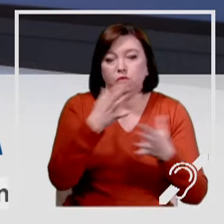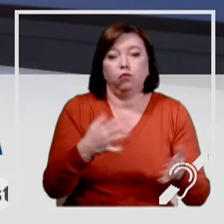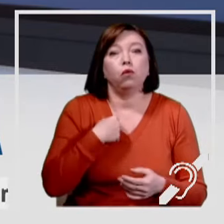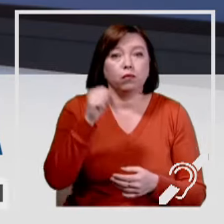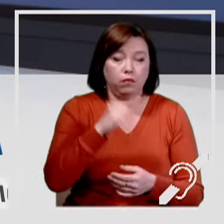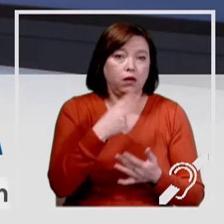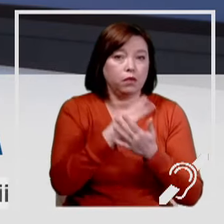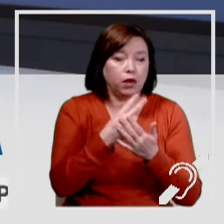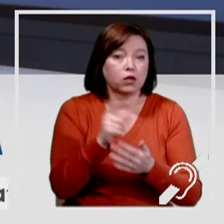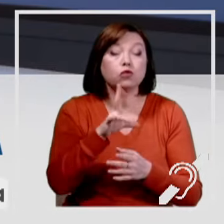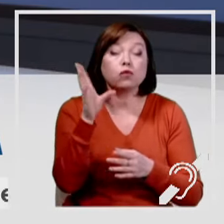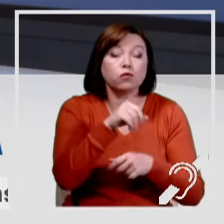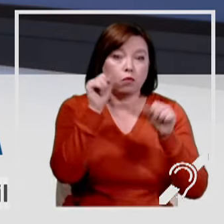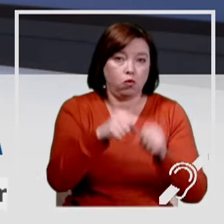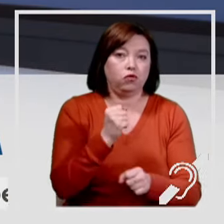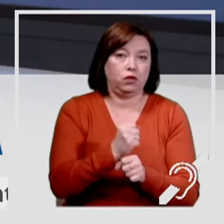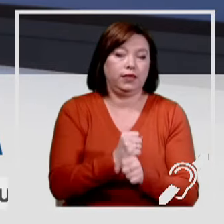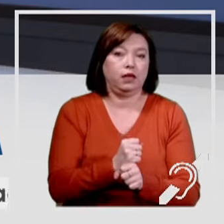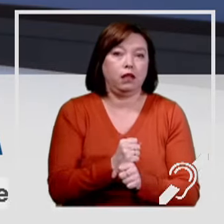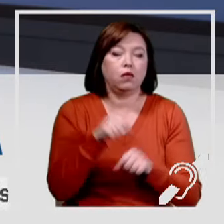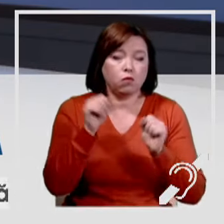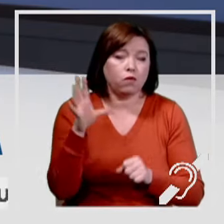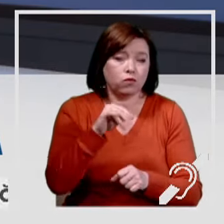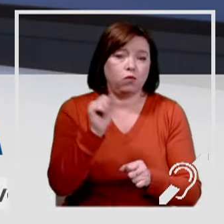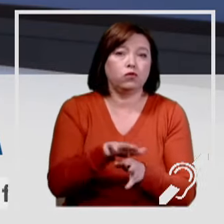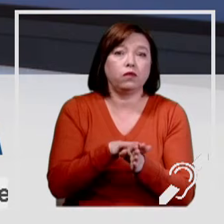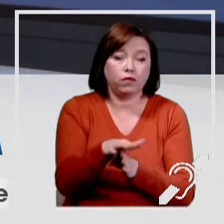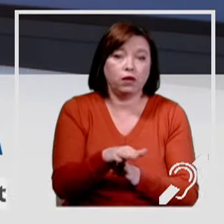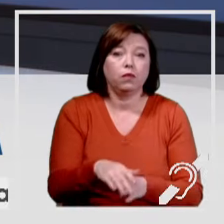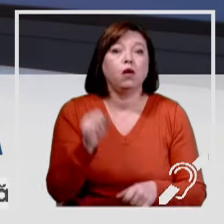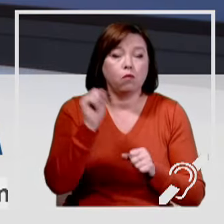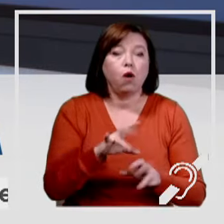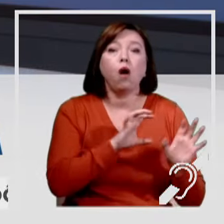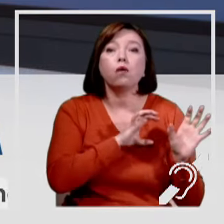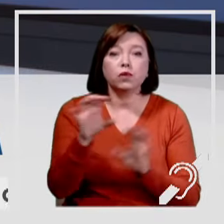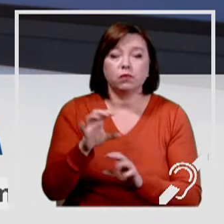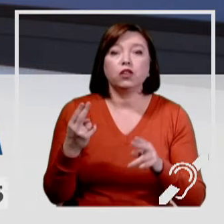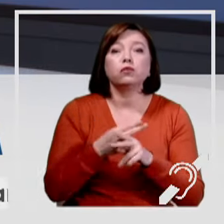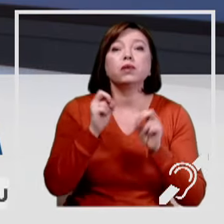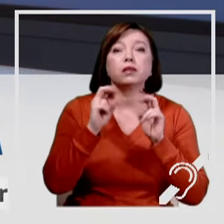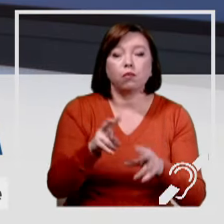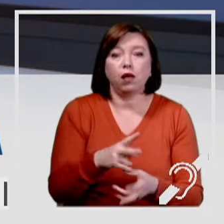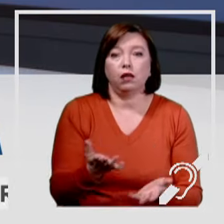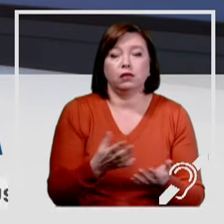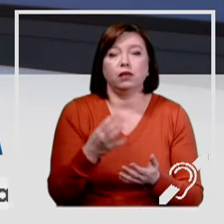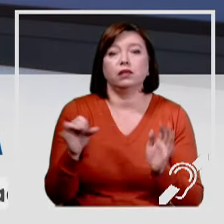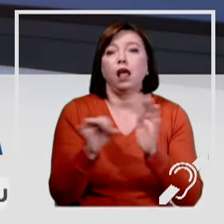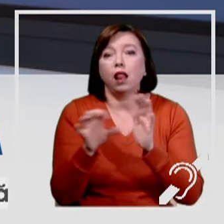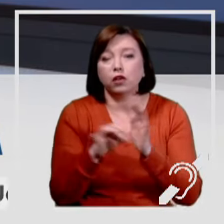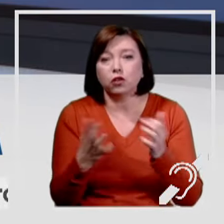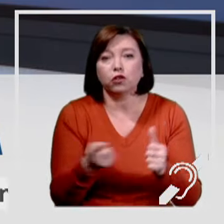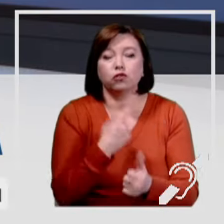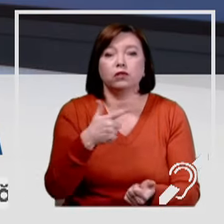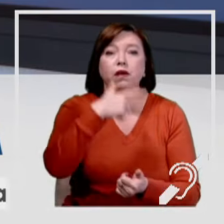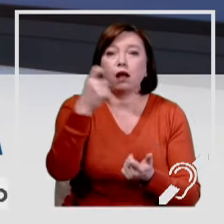demonstrăm că toate lucrurile pot funcționa normal. Noi putem să ne asigurăm securitatea și de alimentare cu energie electrică și